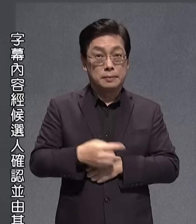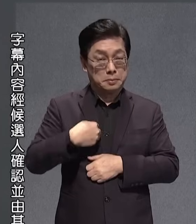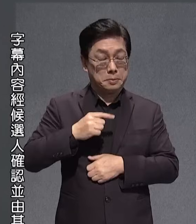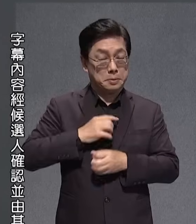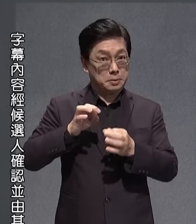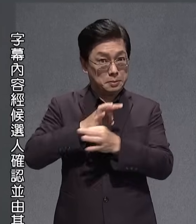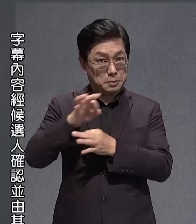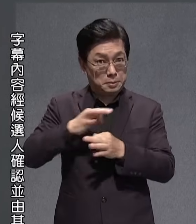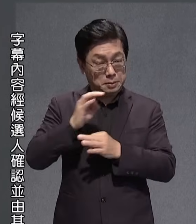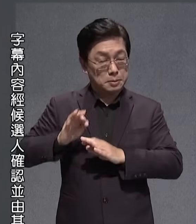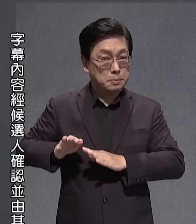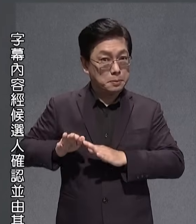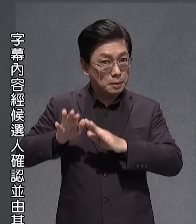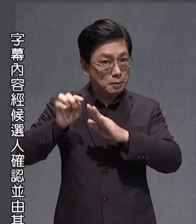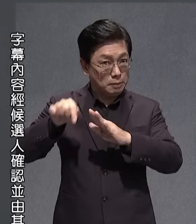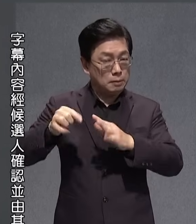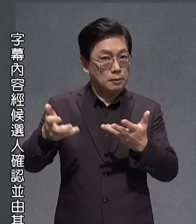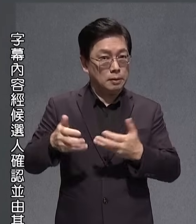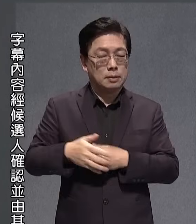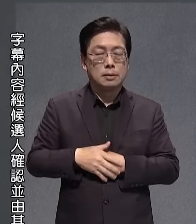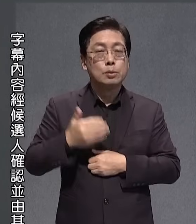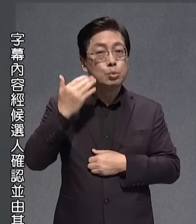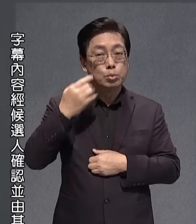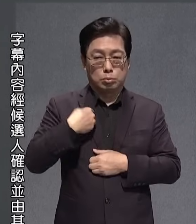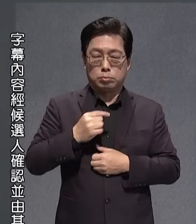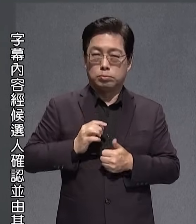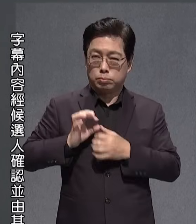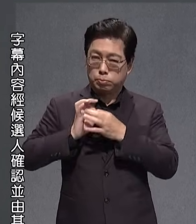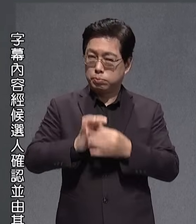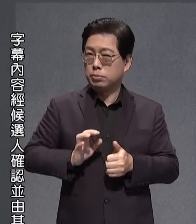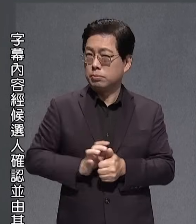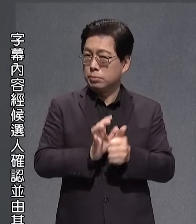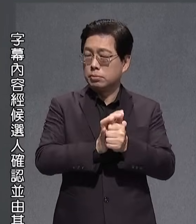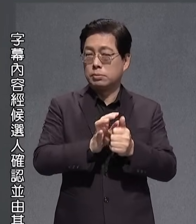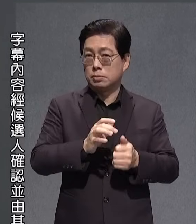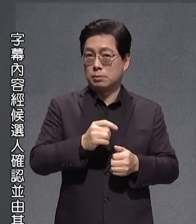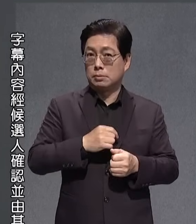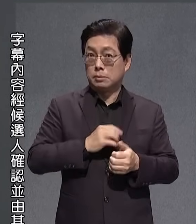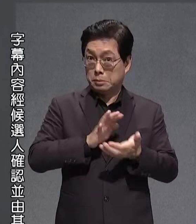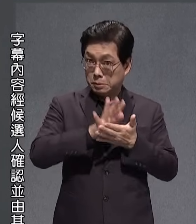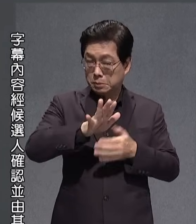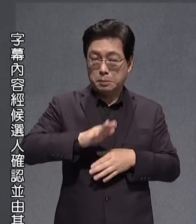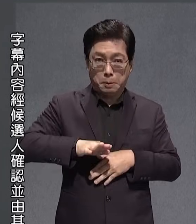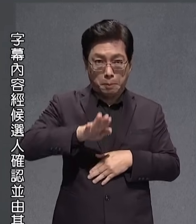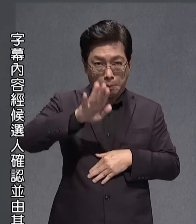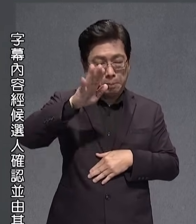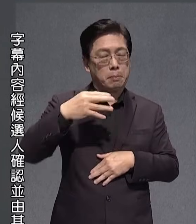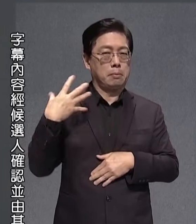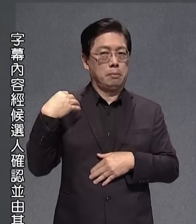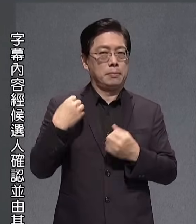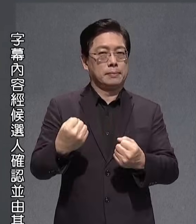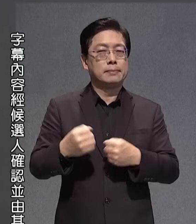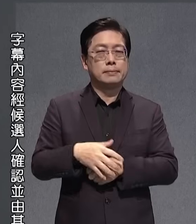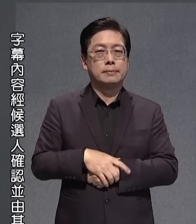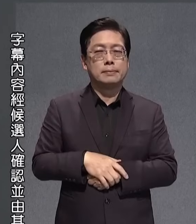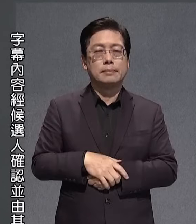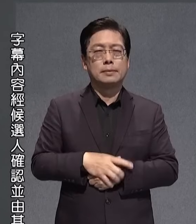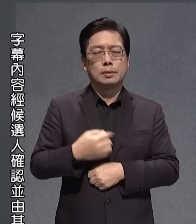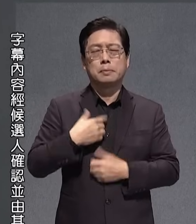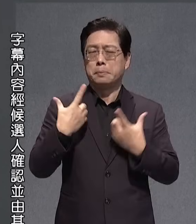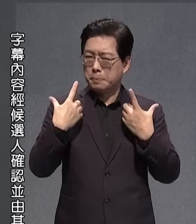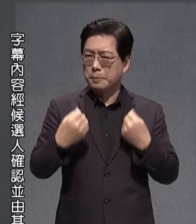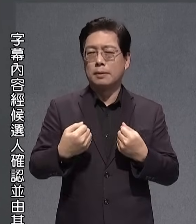经济的发展上面，我们只要能够持续推动，更好的未来还在前面。我一